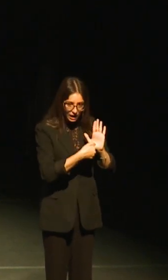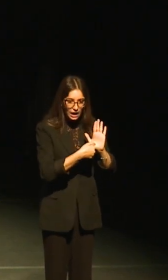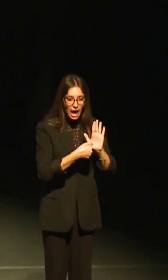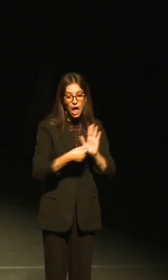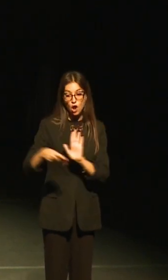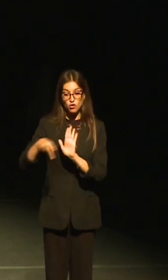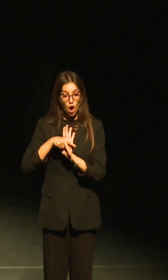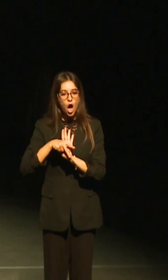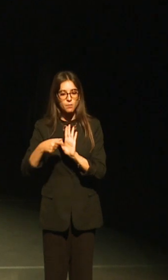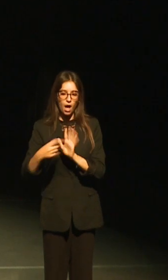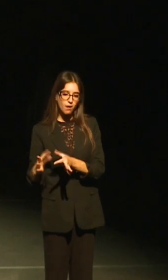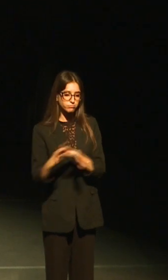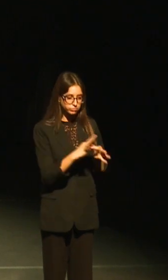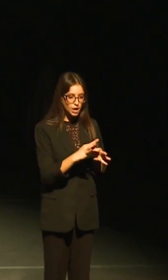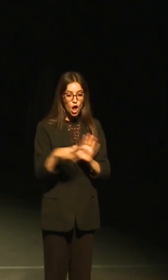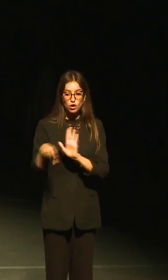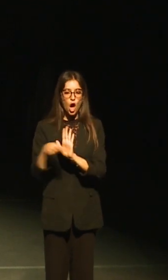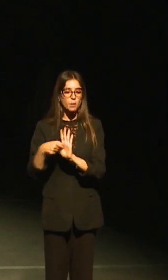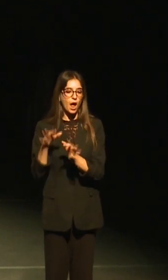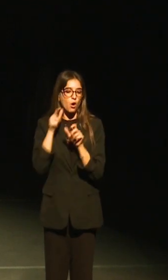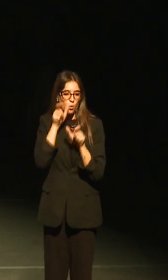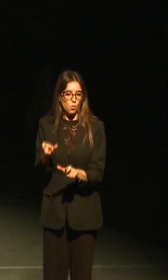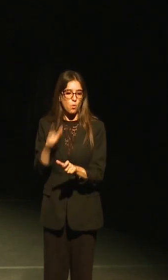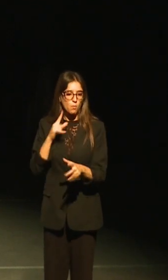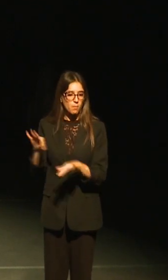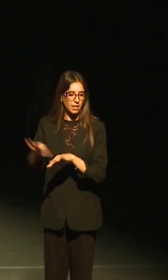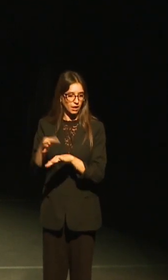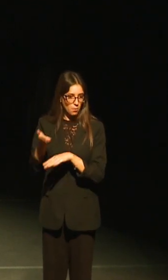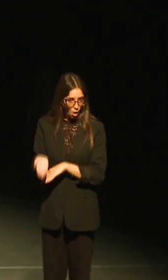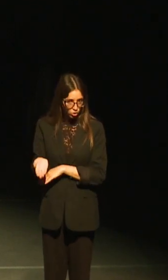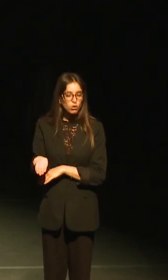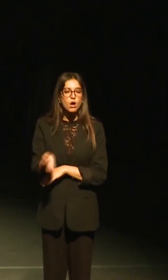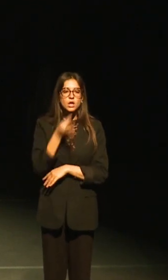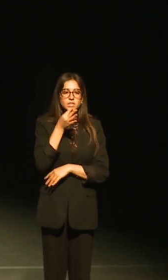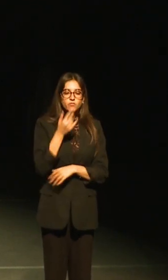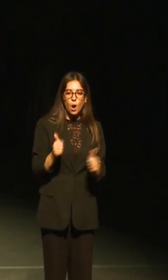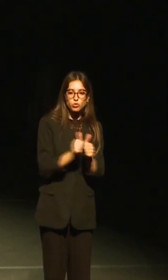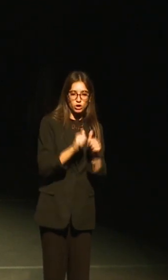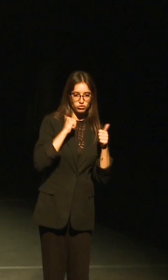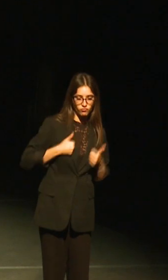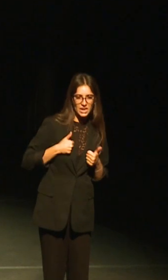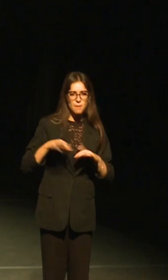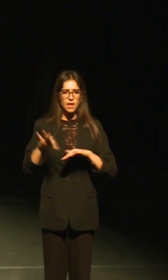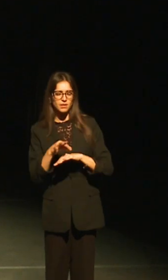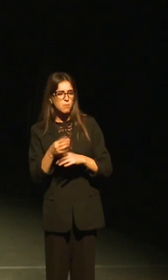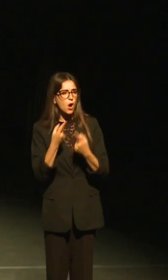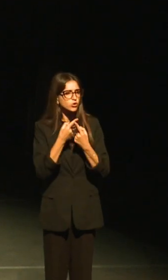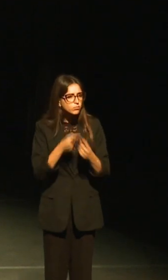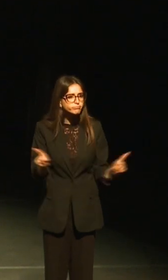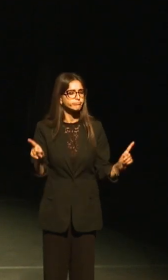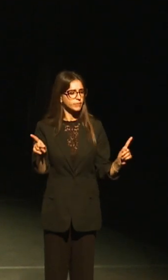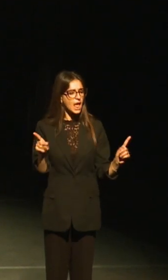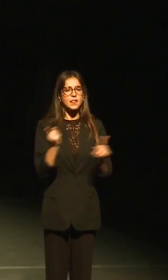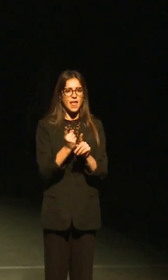civile si apre con tutte le norme del matrimonio quindi le cose che distinguono unioni civili e matrimonio devono essere specificate dalla legge